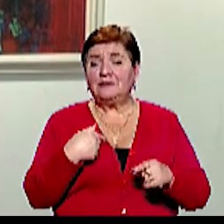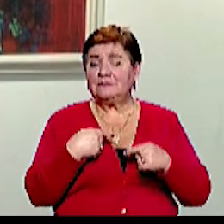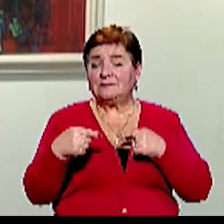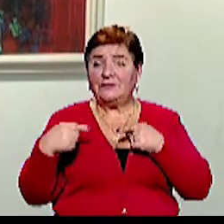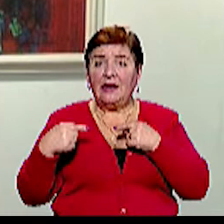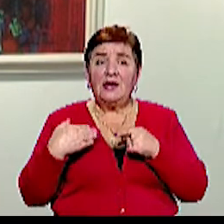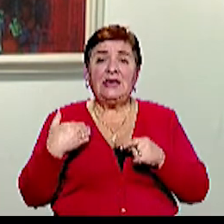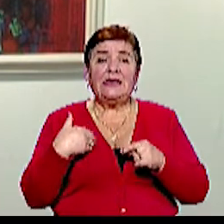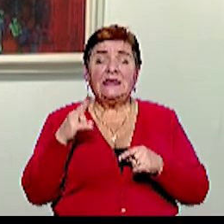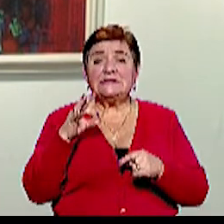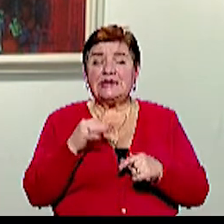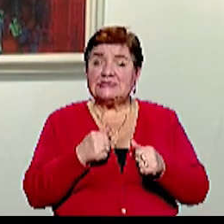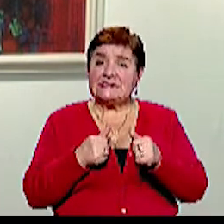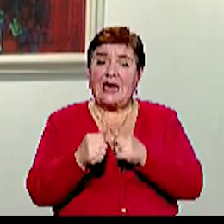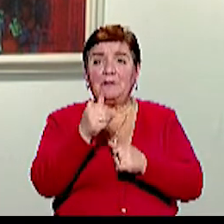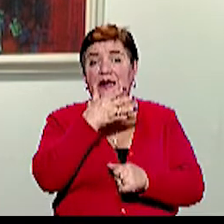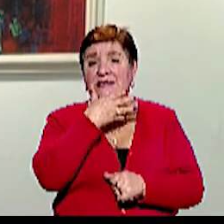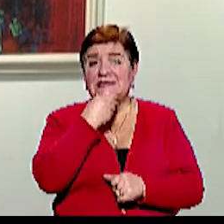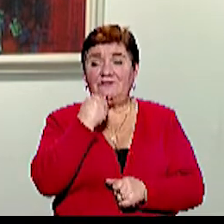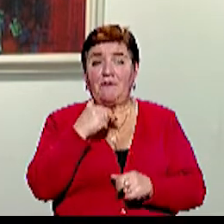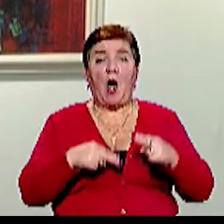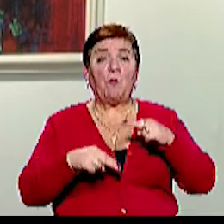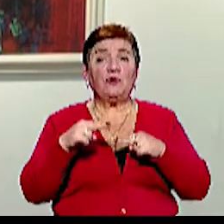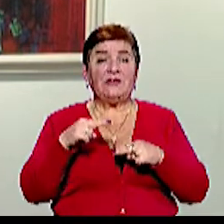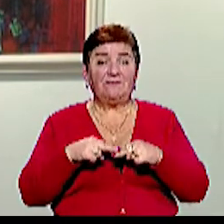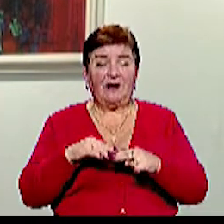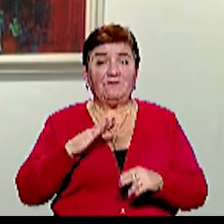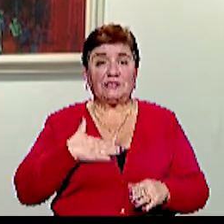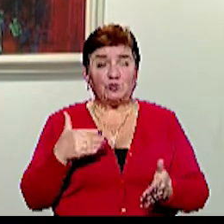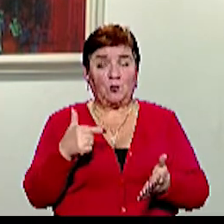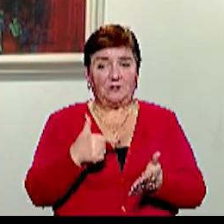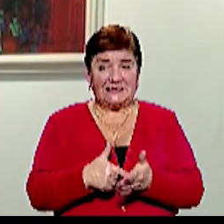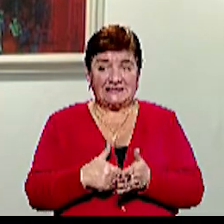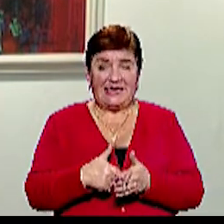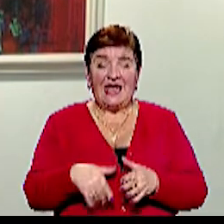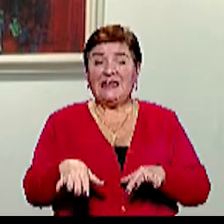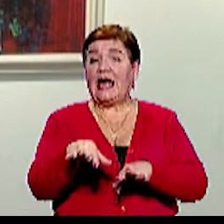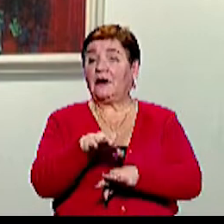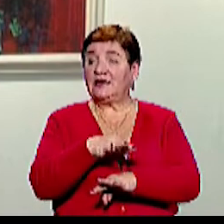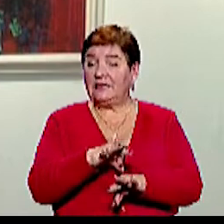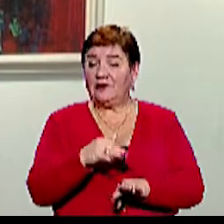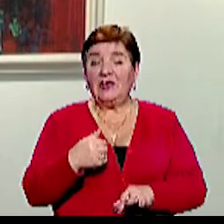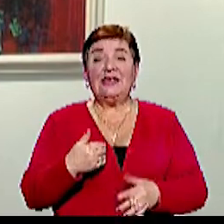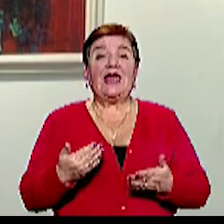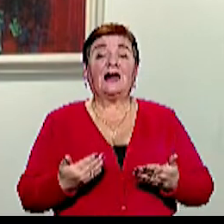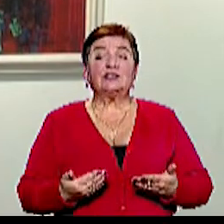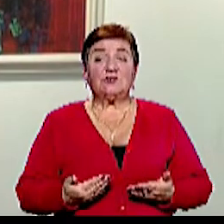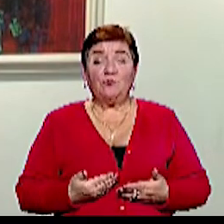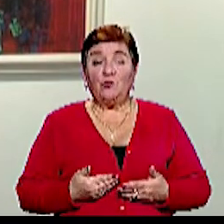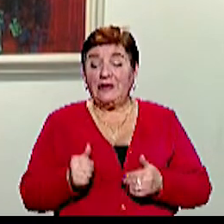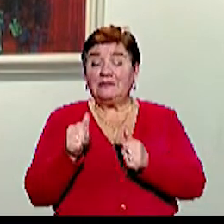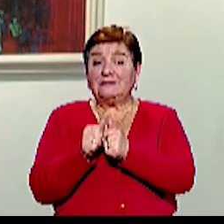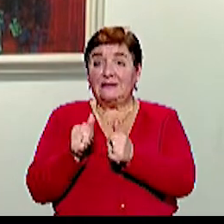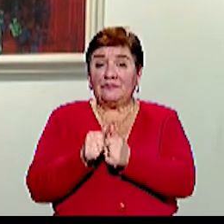це найкрасивіша будівля в Ужгороді. Я сам маю освіту архітектора і живу недалеко від